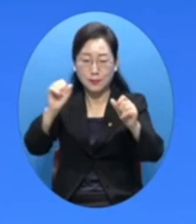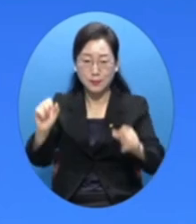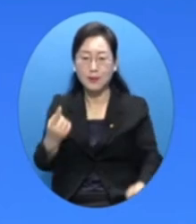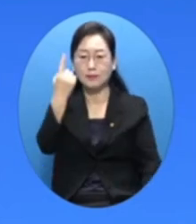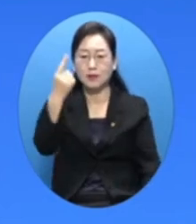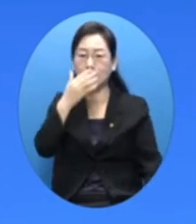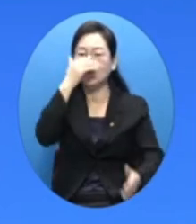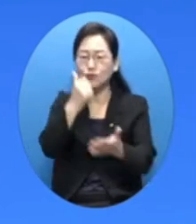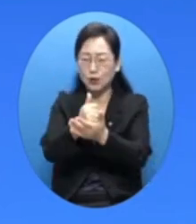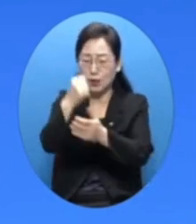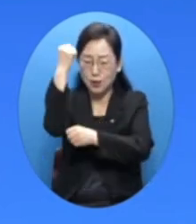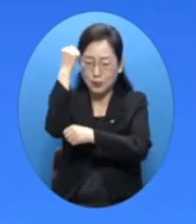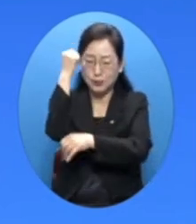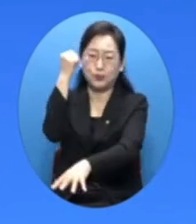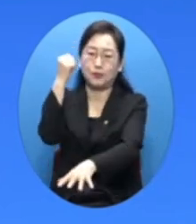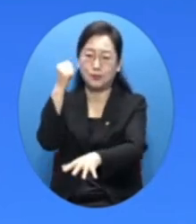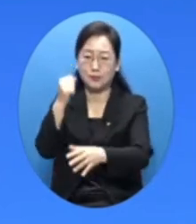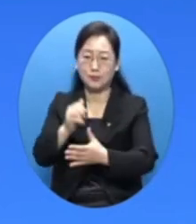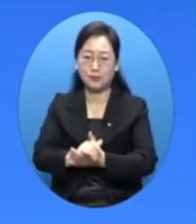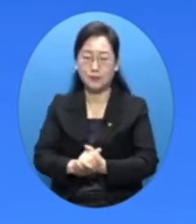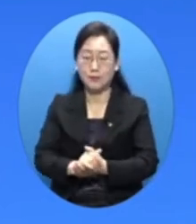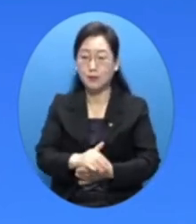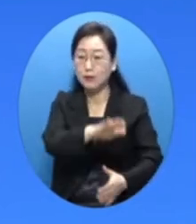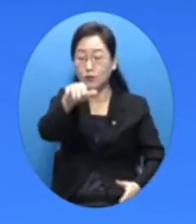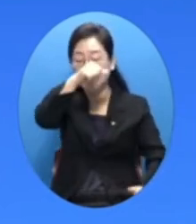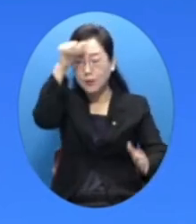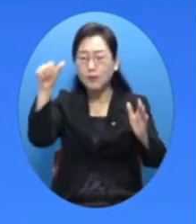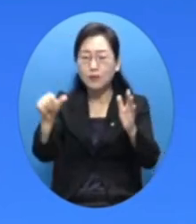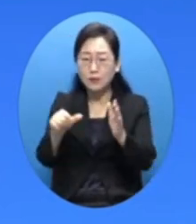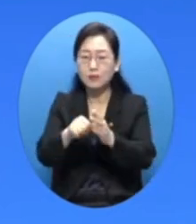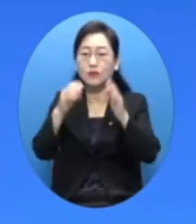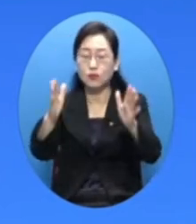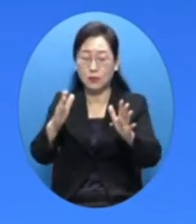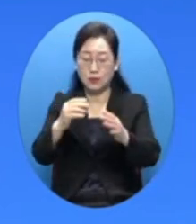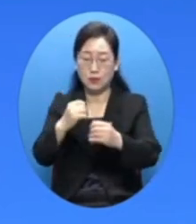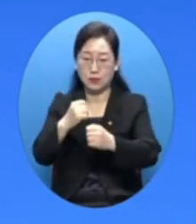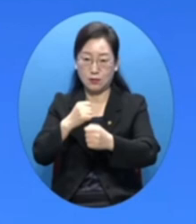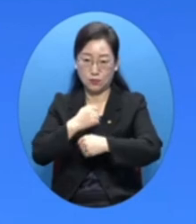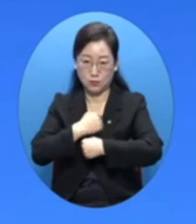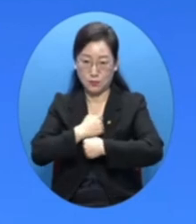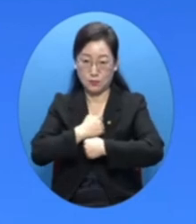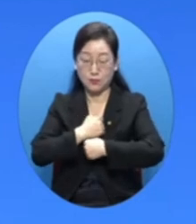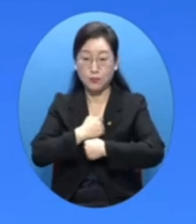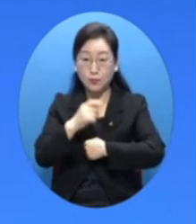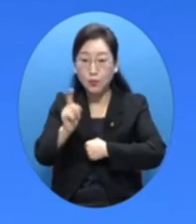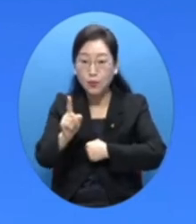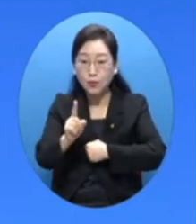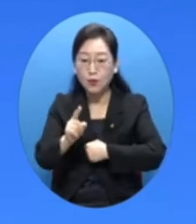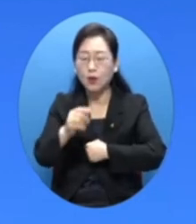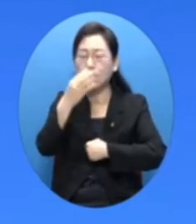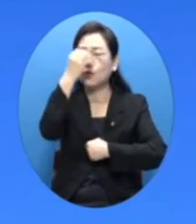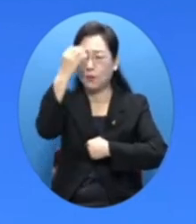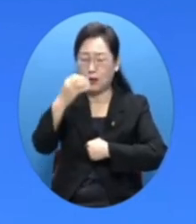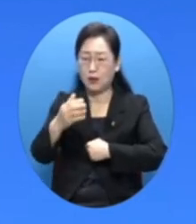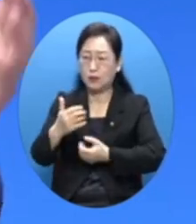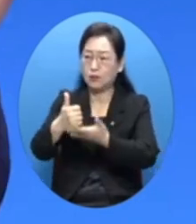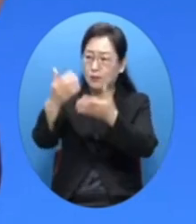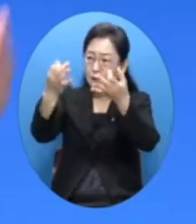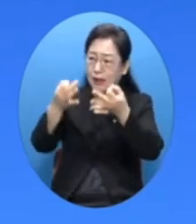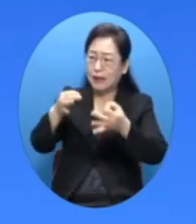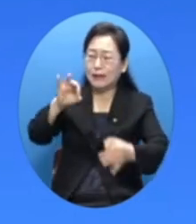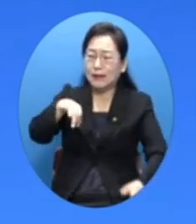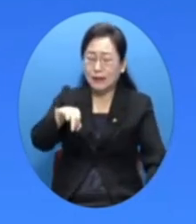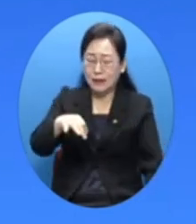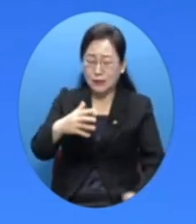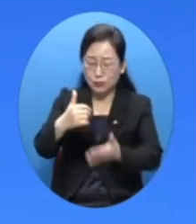인류 가운데 뿌리를 내리게 되었습니다. 우리 일생 살아간다면 꼭 경계해야 되는 것이 교만입니다. 주님, 나는 아무것도 아닙니다. 나는 오직